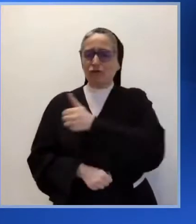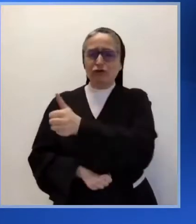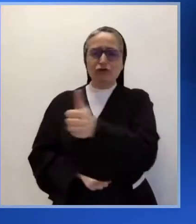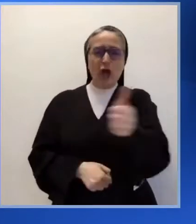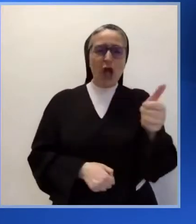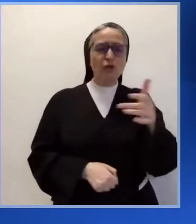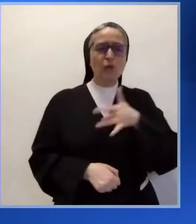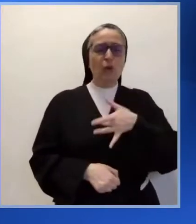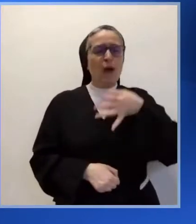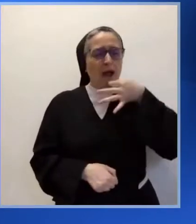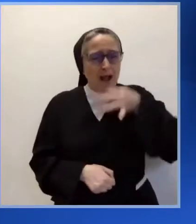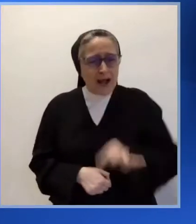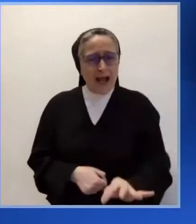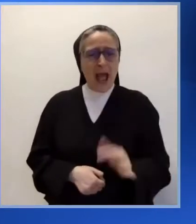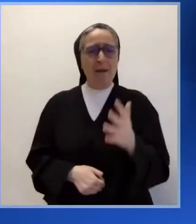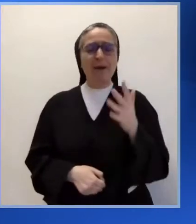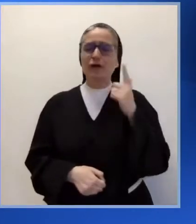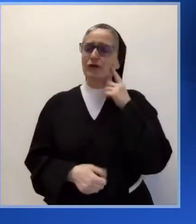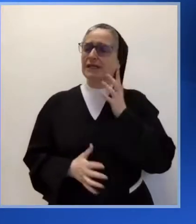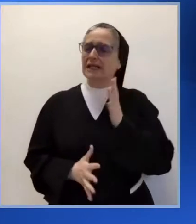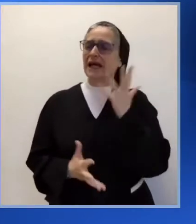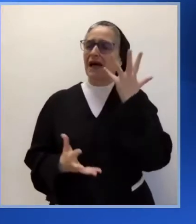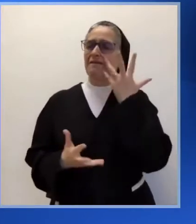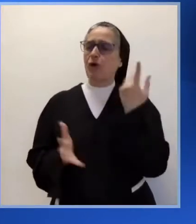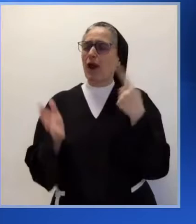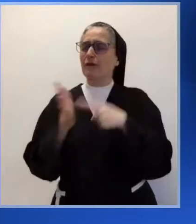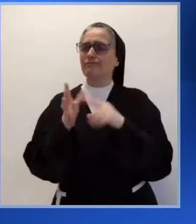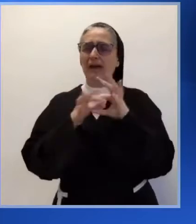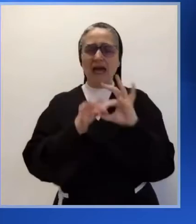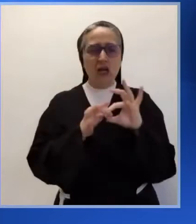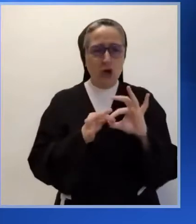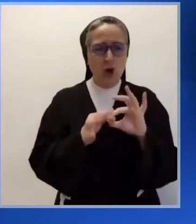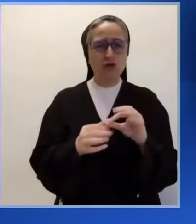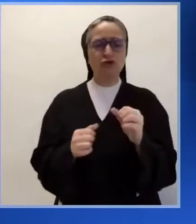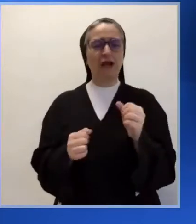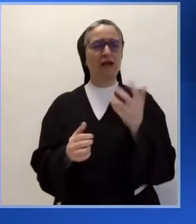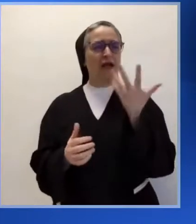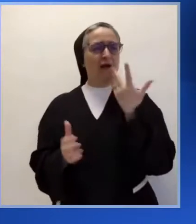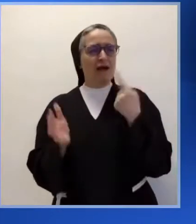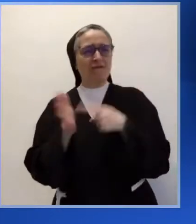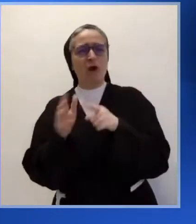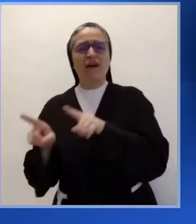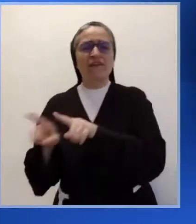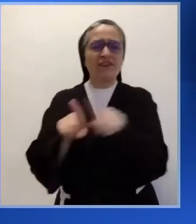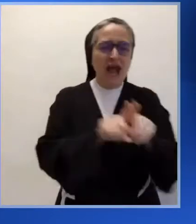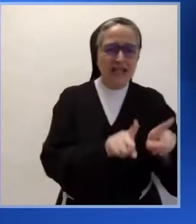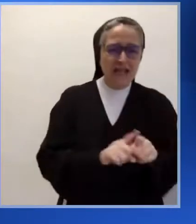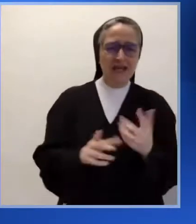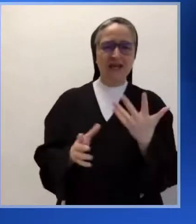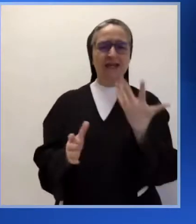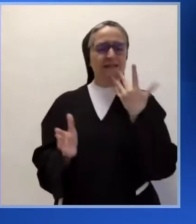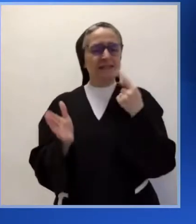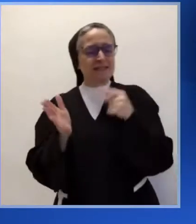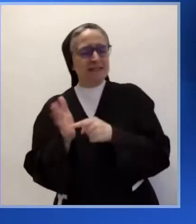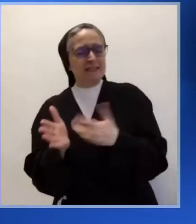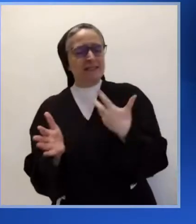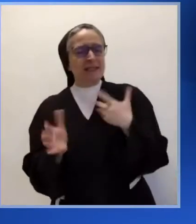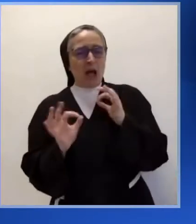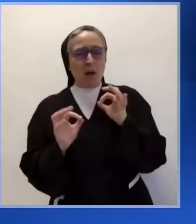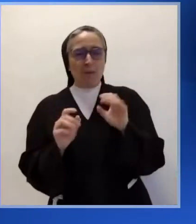tutti aneliti di riconciliazioni, aneliti di fraternità. A Lui